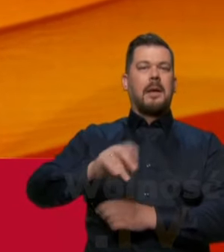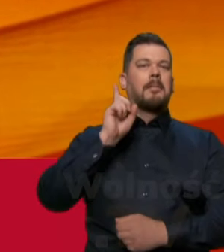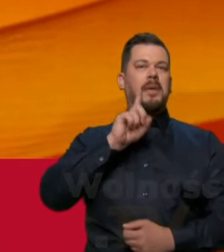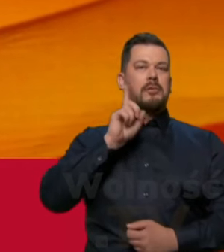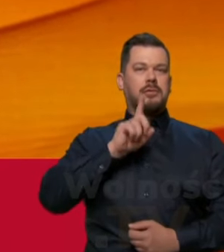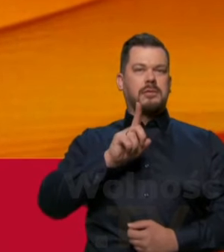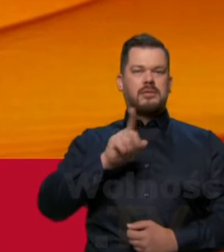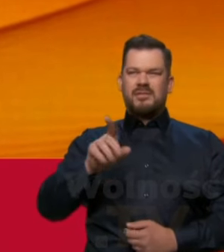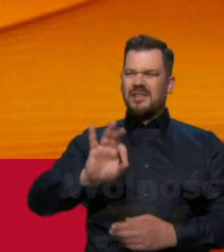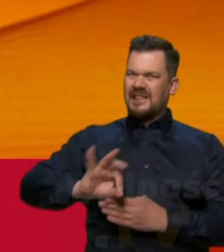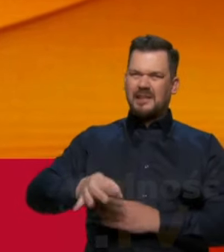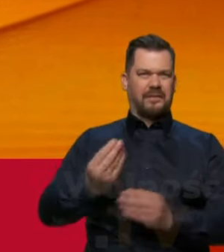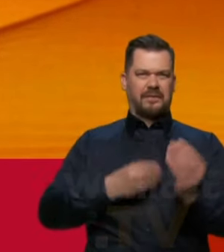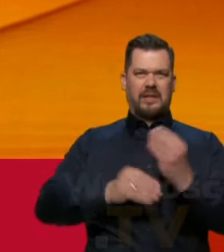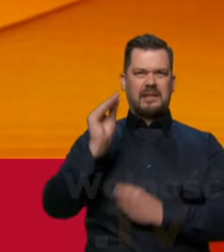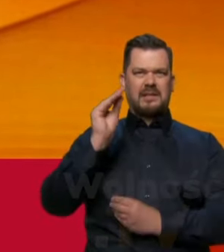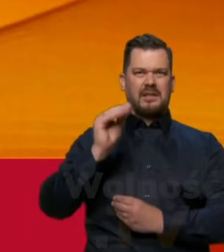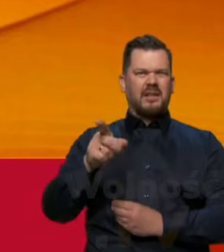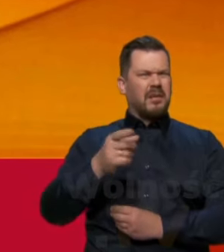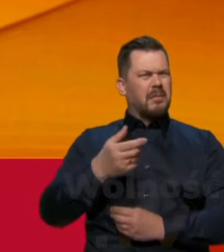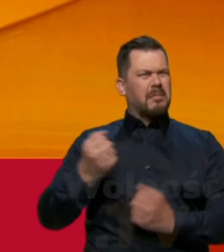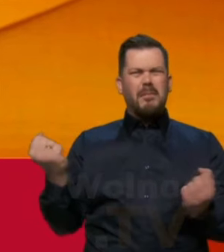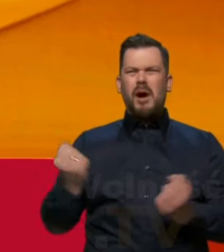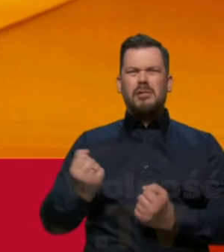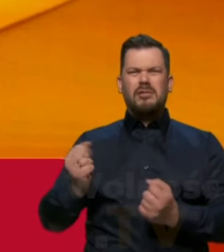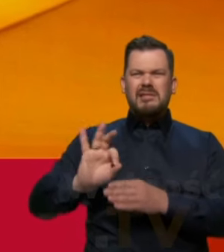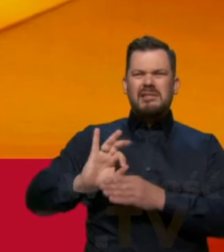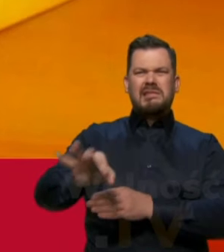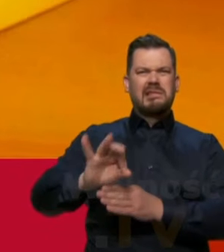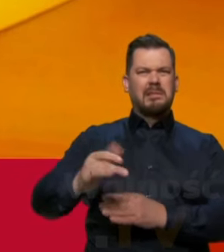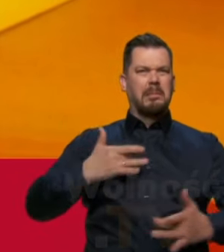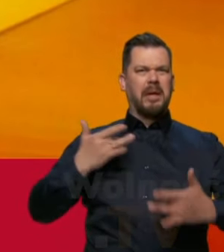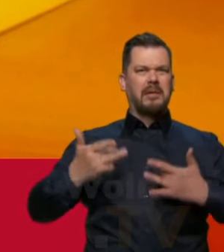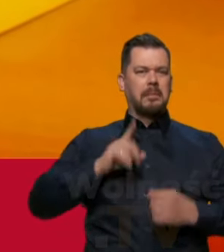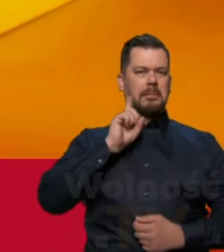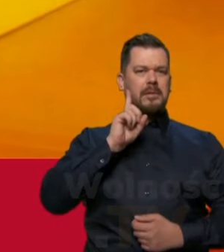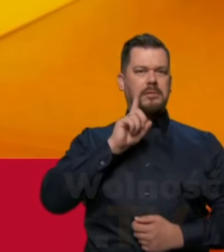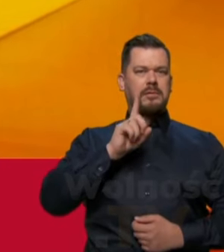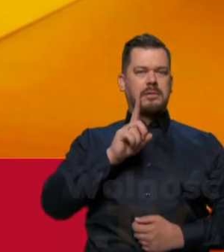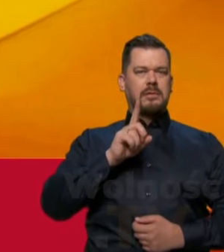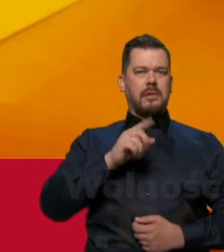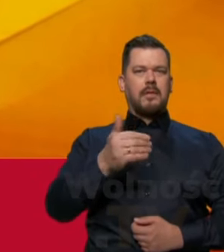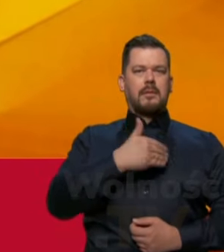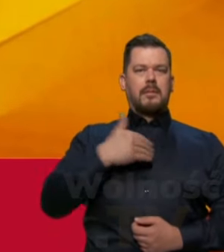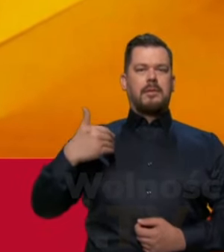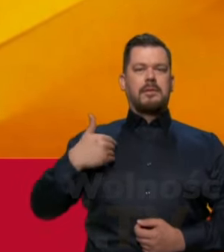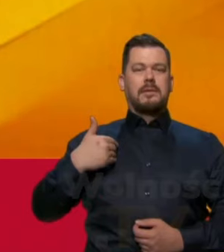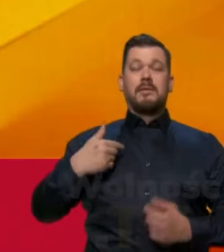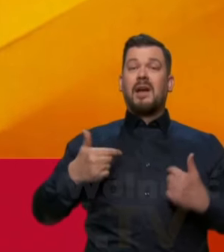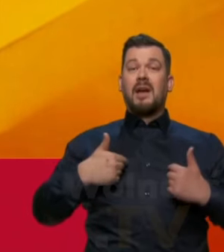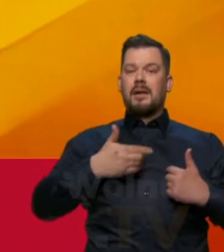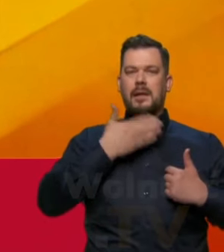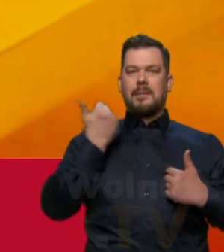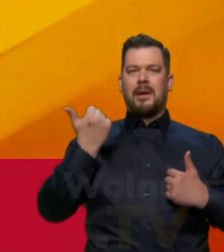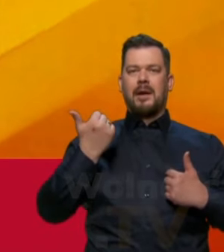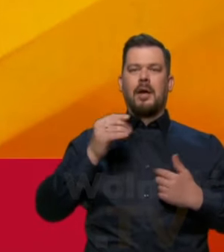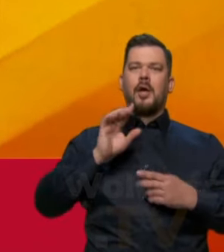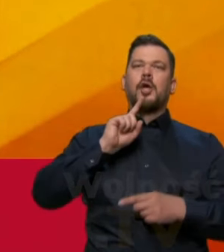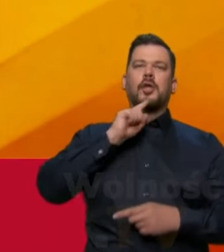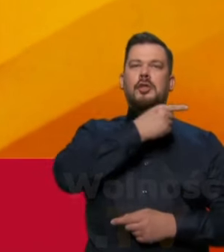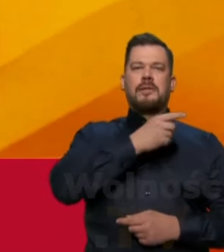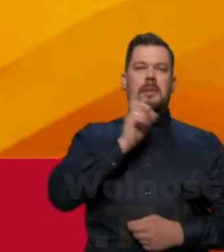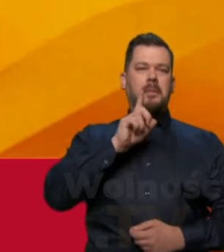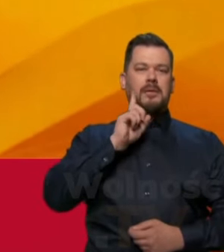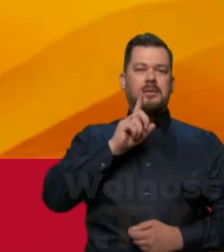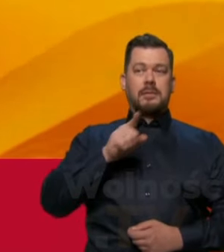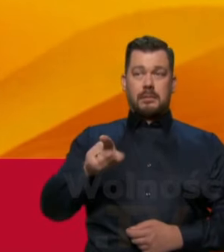mężczyzn. Mężczyźni są najbardziej uciskaną i wyzyskiwaną grupą w Polsce. I u mnie nie będzie krzywdzenia mężczyzn, tak jak to